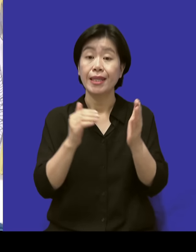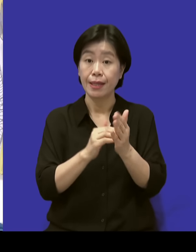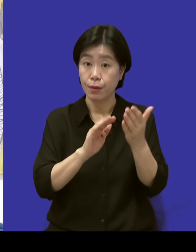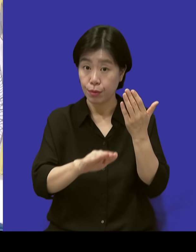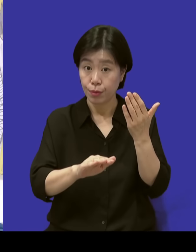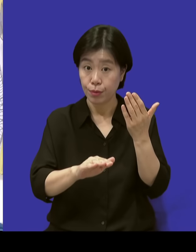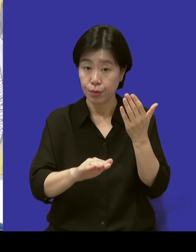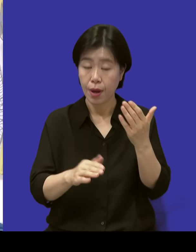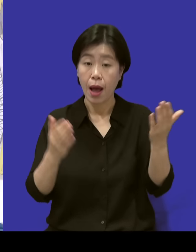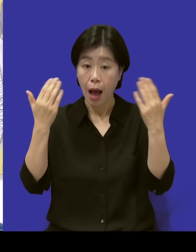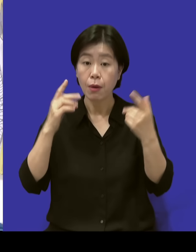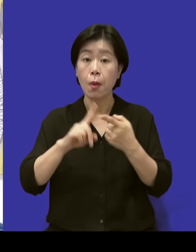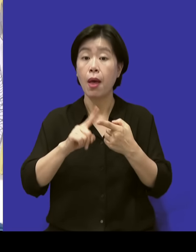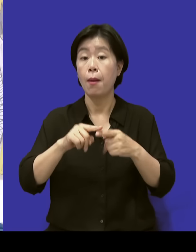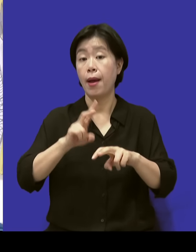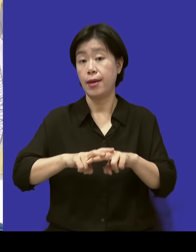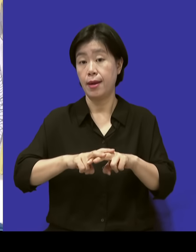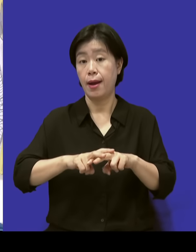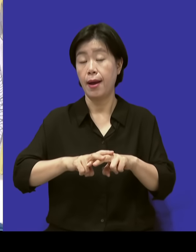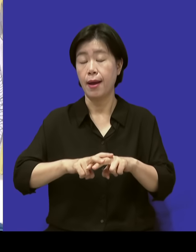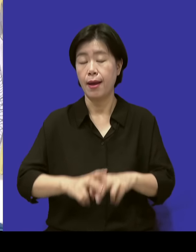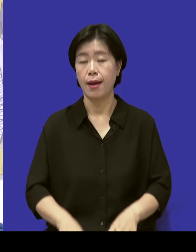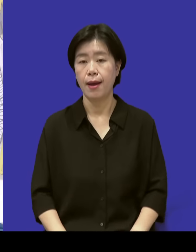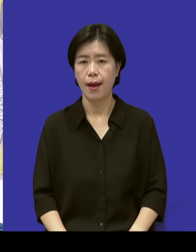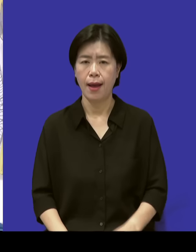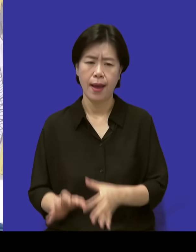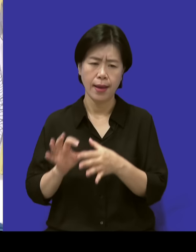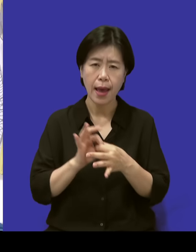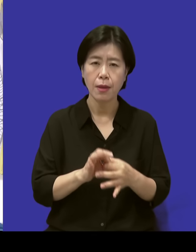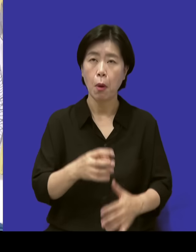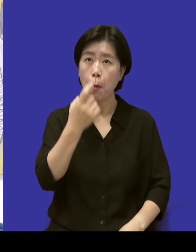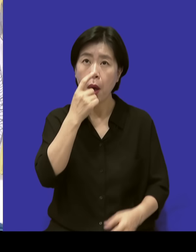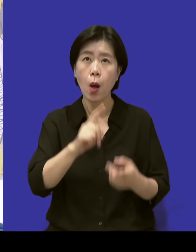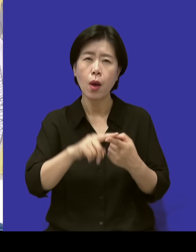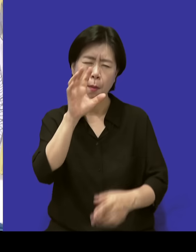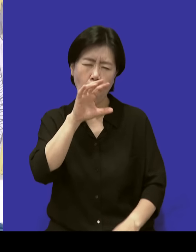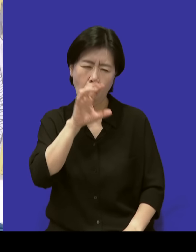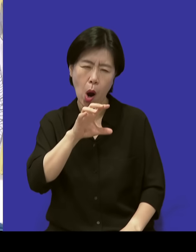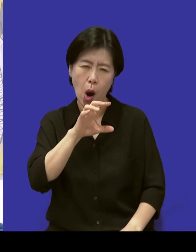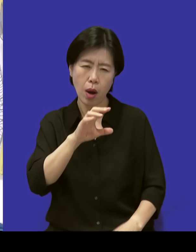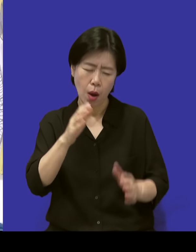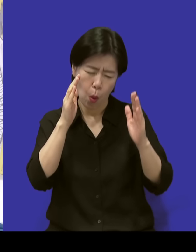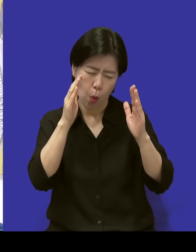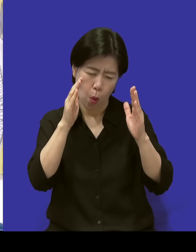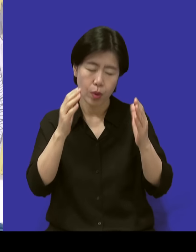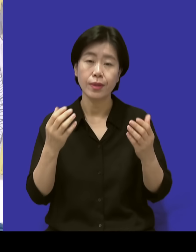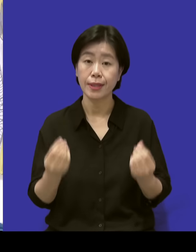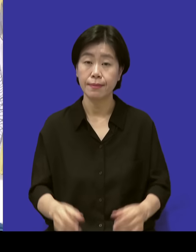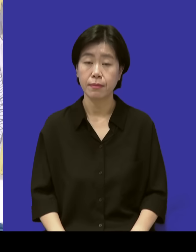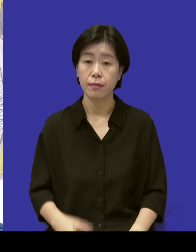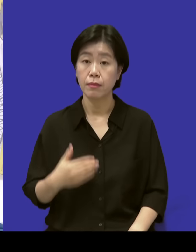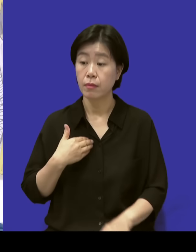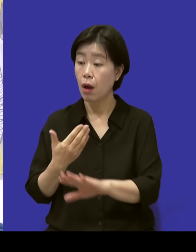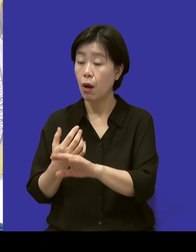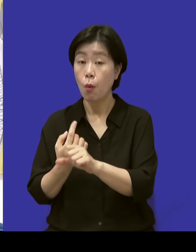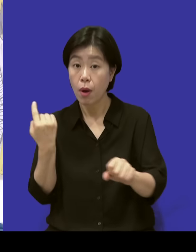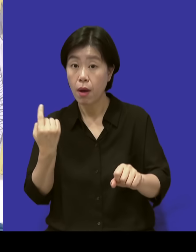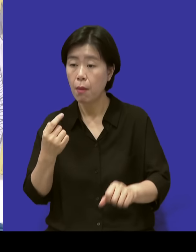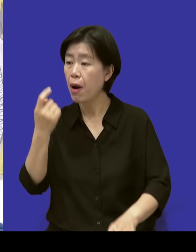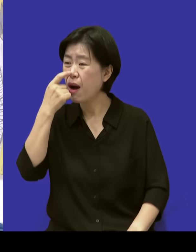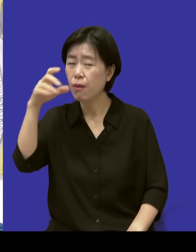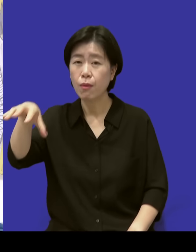남아가지고 복습을 다 했어요. 복습을 하고 어느 날은 문제가 안 풀리, 전 학원 같은 걸 안 다녔었으니까,